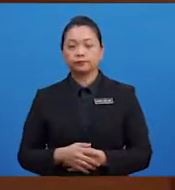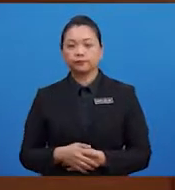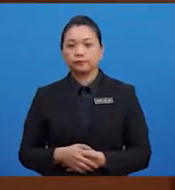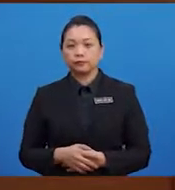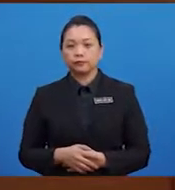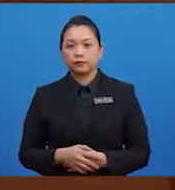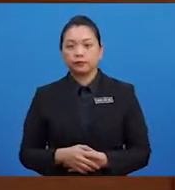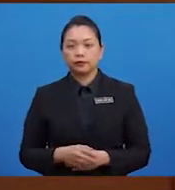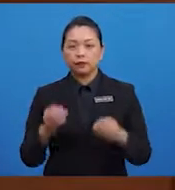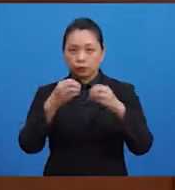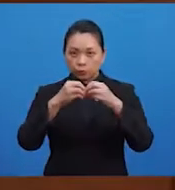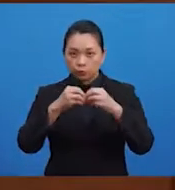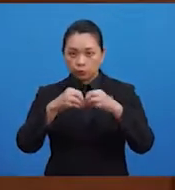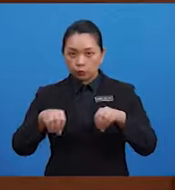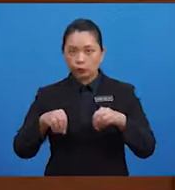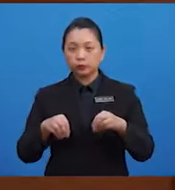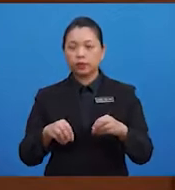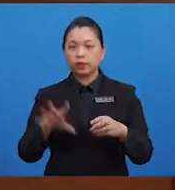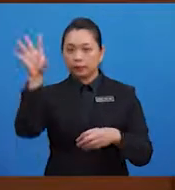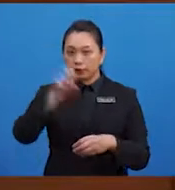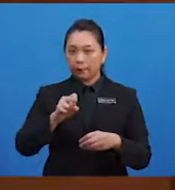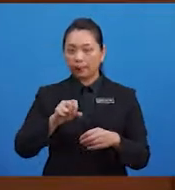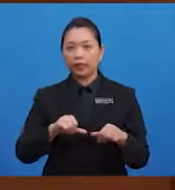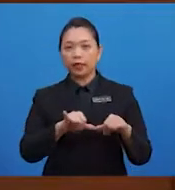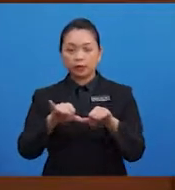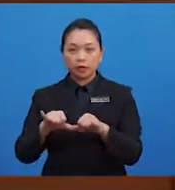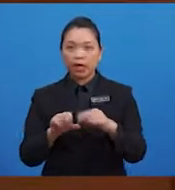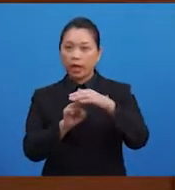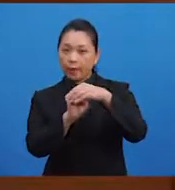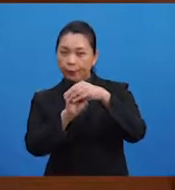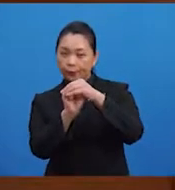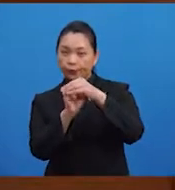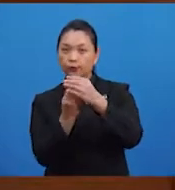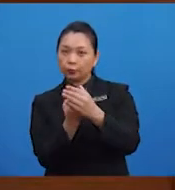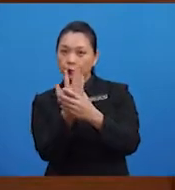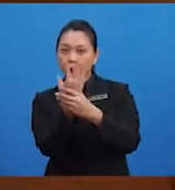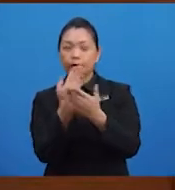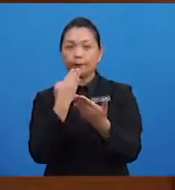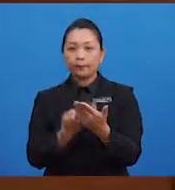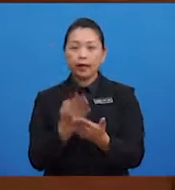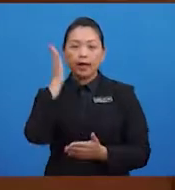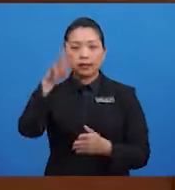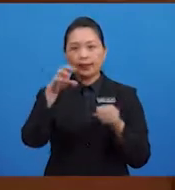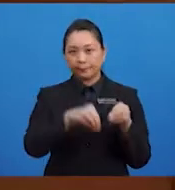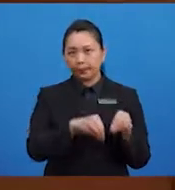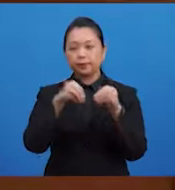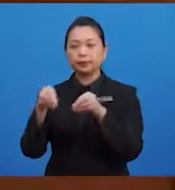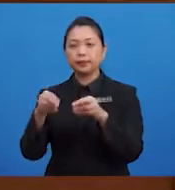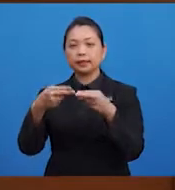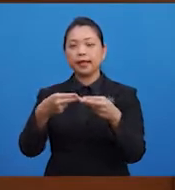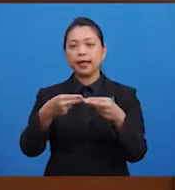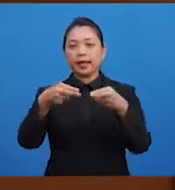tersebut, telur yang mencapai piawai pertumbuhan embrio yang baik akan dipindahkan ke hatcher untuk